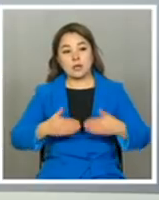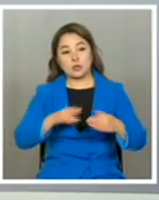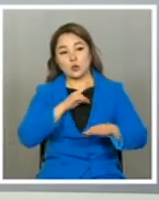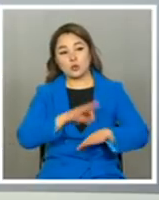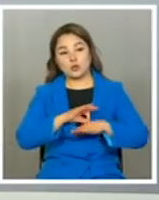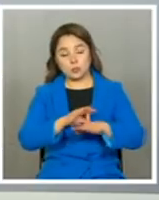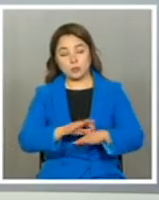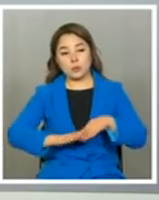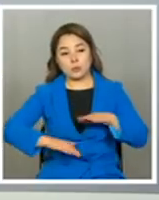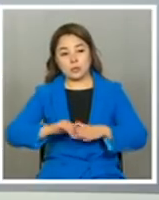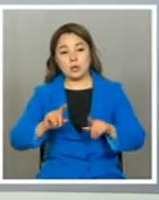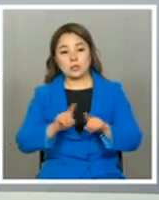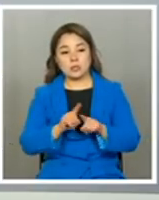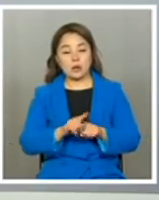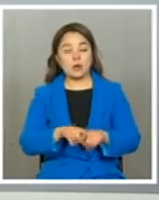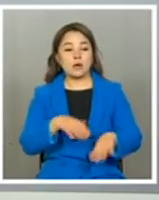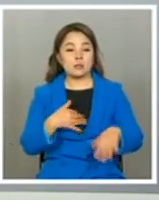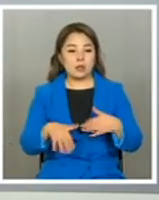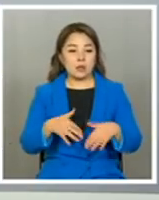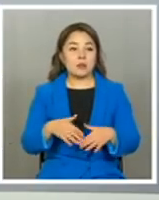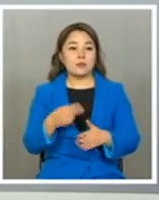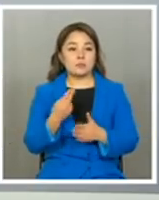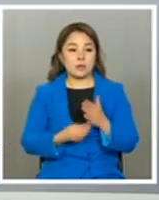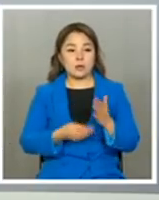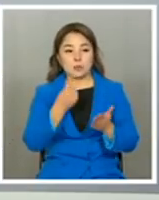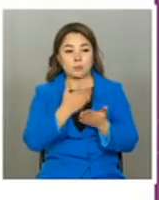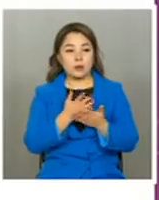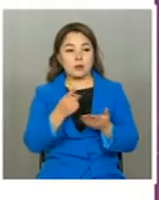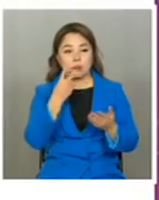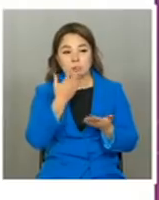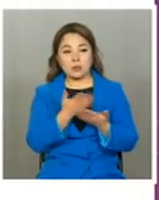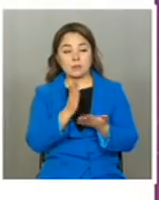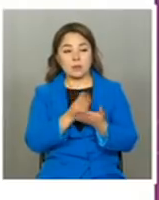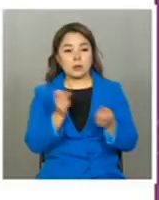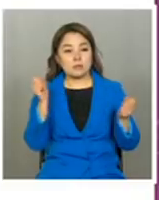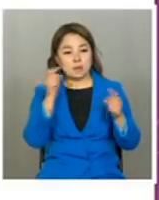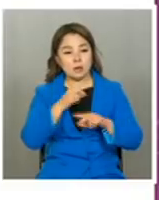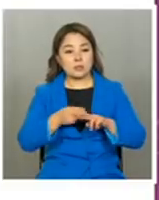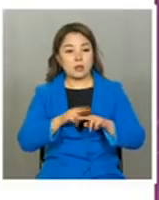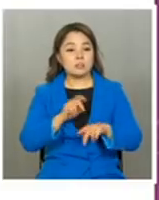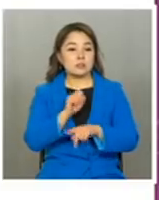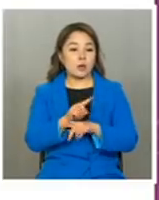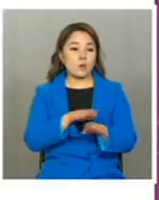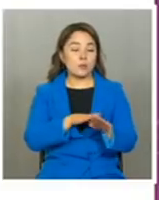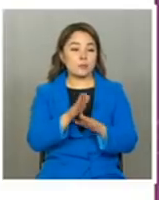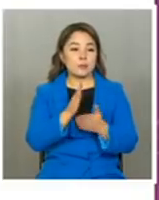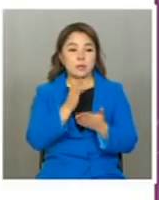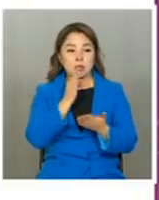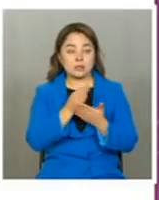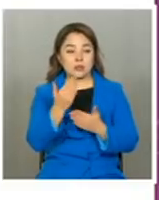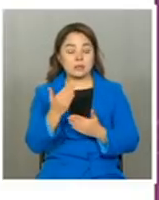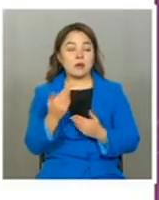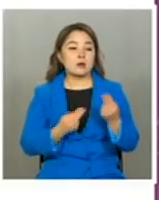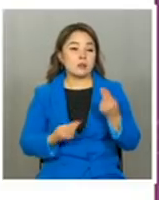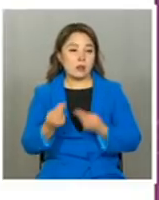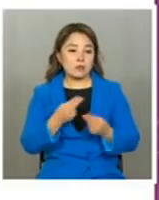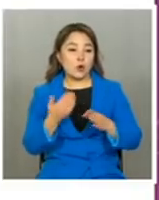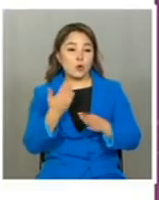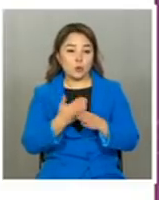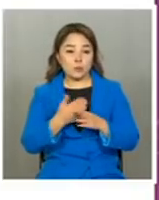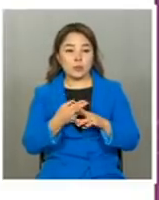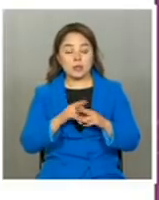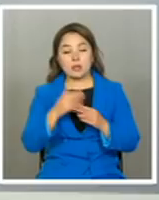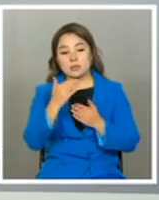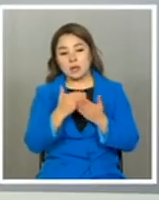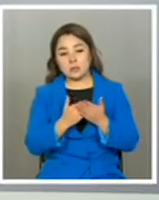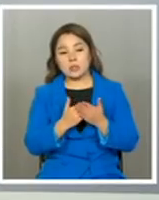қол бұлшықеттердің баяу қажығанын анық байқадық. Сондай-ақ тапсырма орындау барысында графиктердің көмегімен статикалық